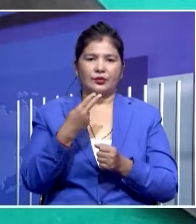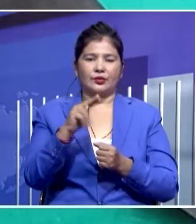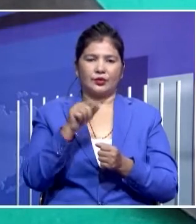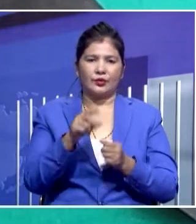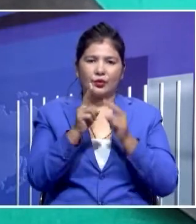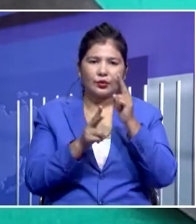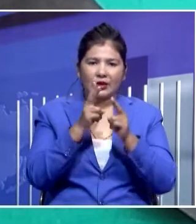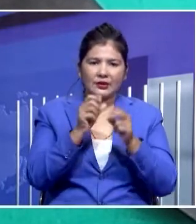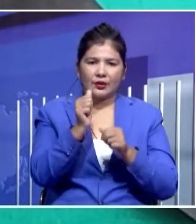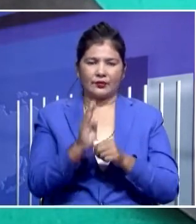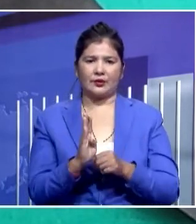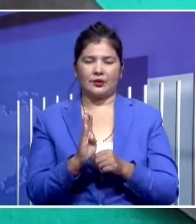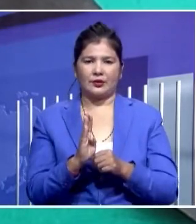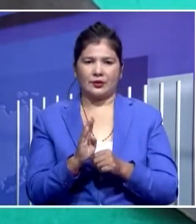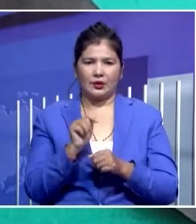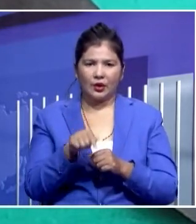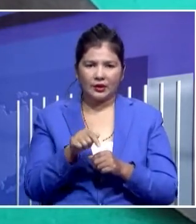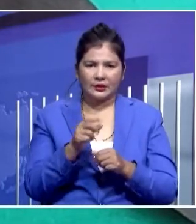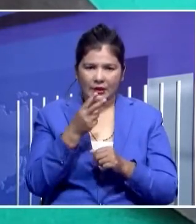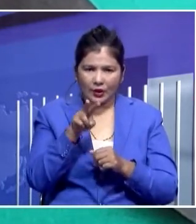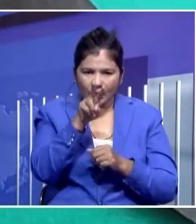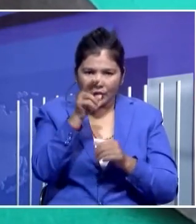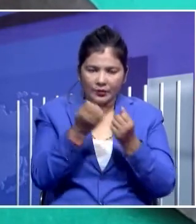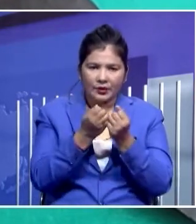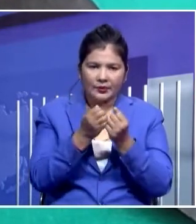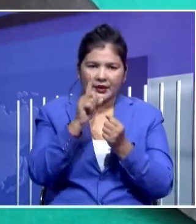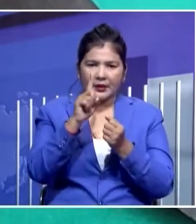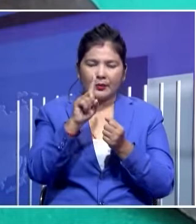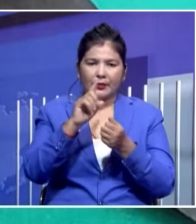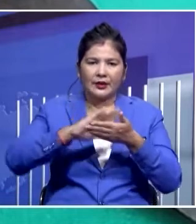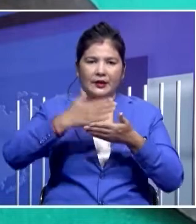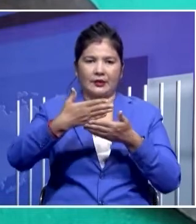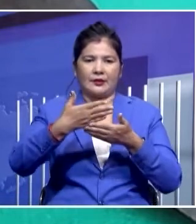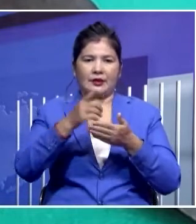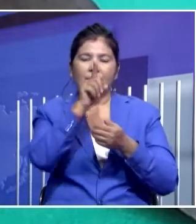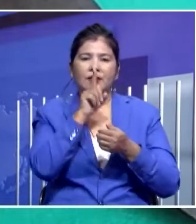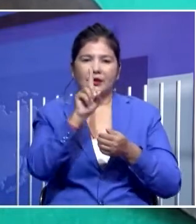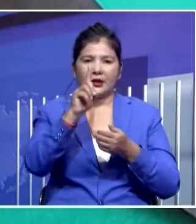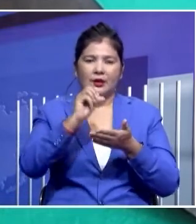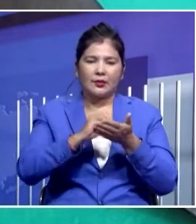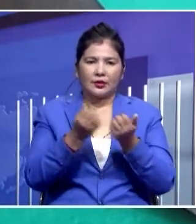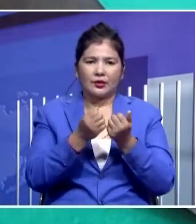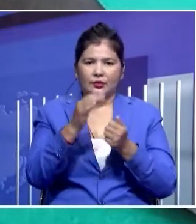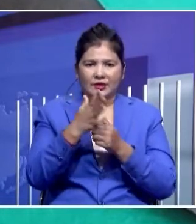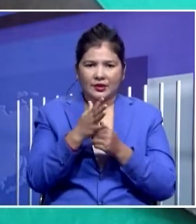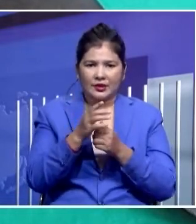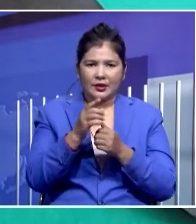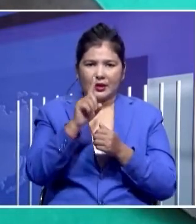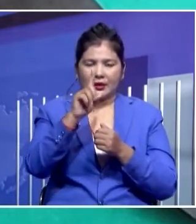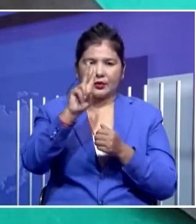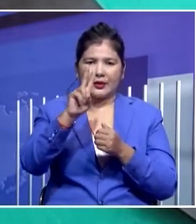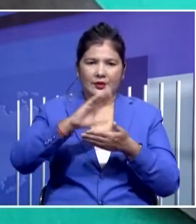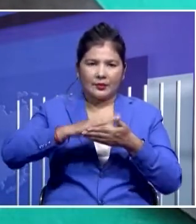कुरा चाहिँ अब अहिले अनुगमन गरे पनि एक महिनाको एकैचोटि वर्षमा एकचोटि गरेर केही हुने छैन। त्यसको लागि बाह्र महिनाको